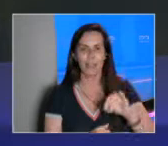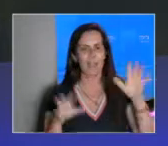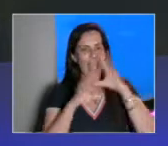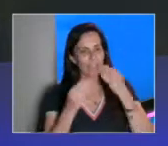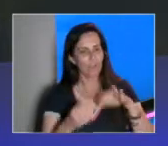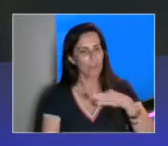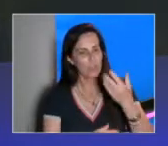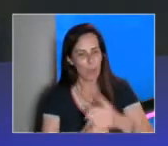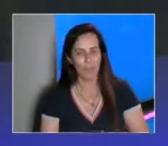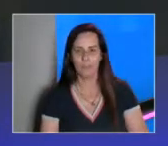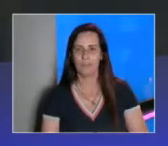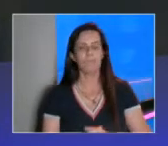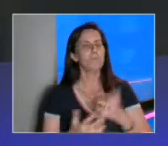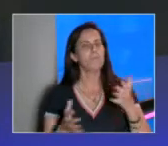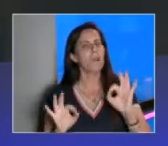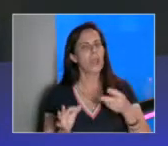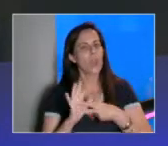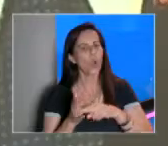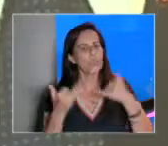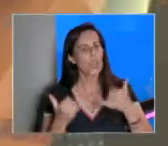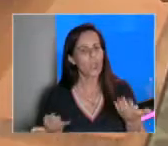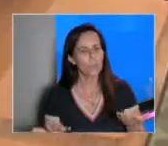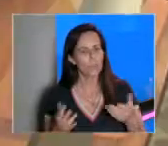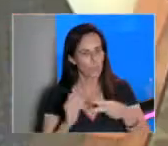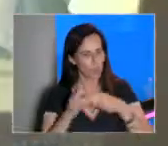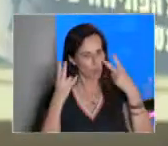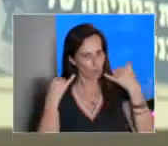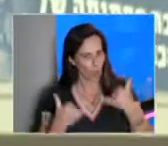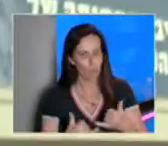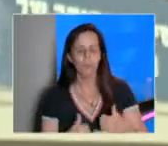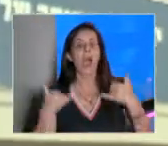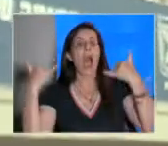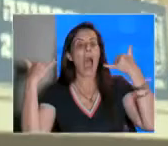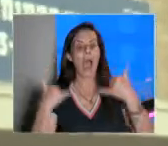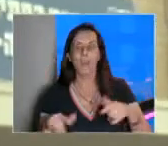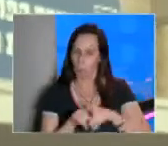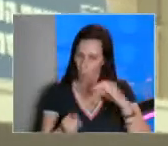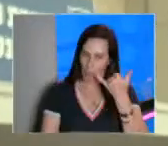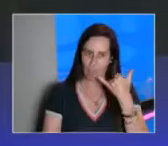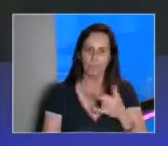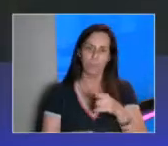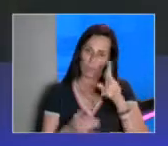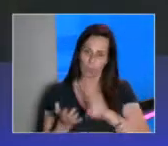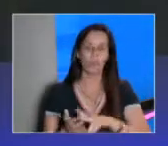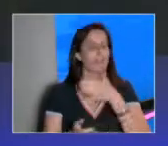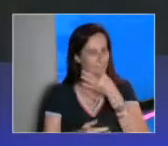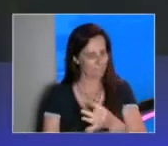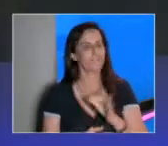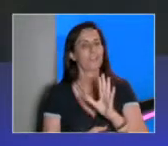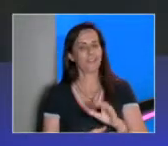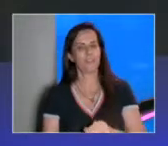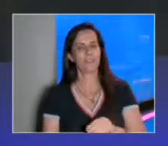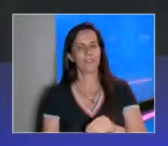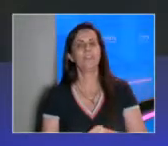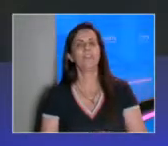טוב נדב, מה שלומך? מצוין, אז במה מדובר? תוכנית חשובה היום, אני מבין. היום... כמו תמיד, צריך לומר. נכון, יפה, תודה